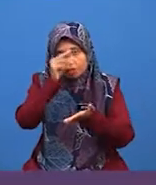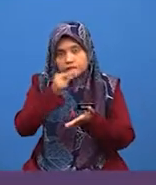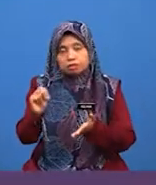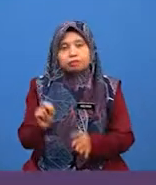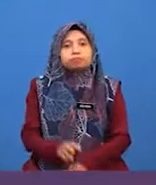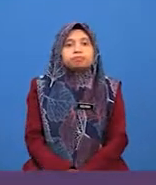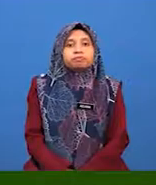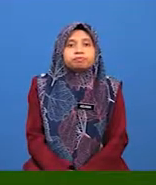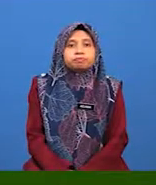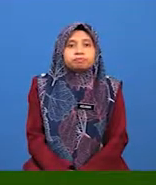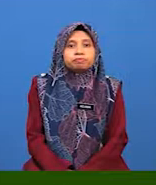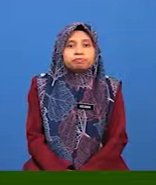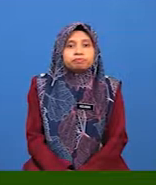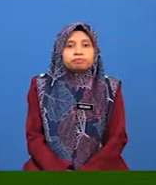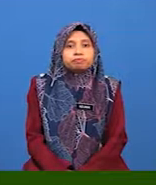pelajaran.